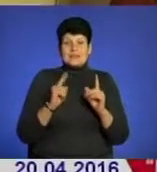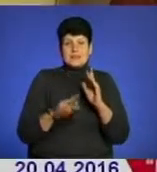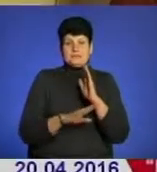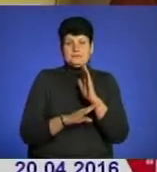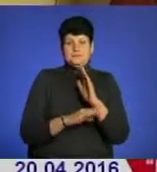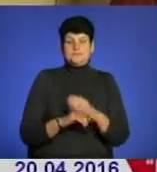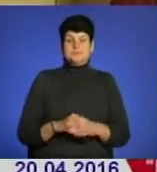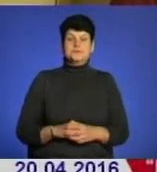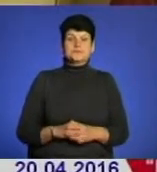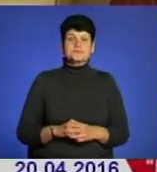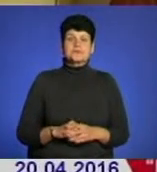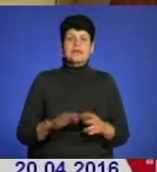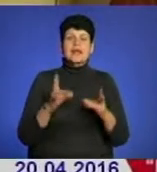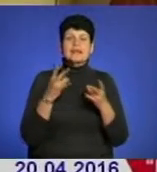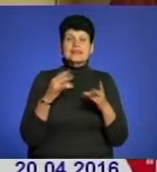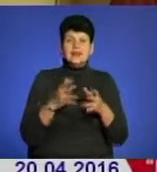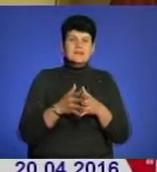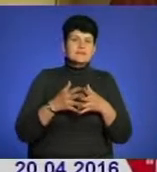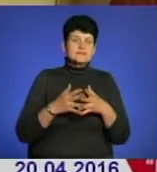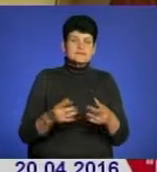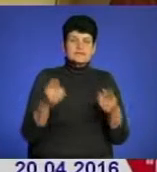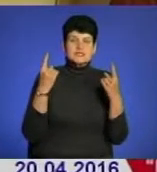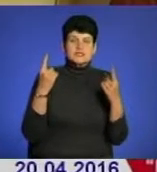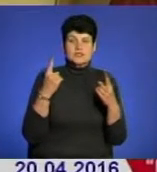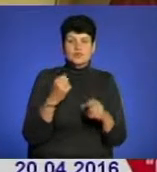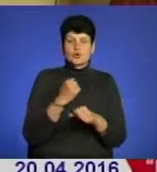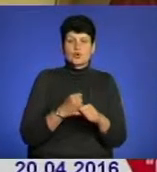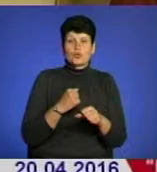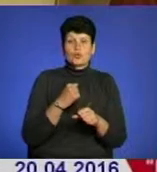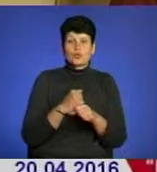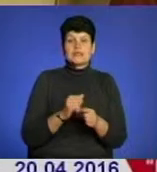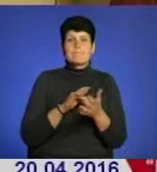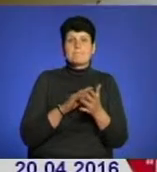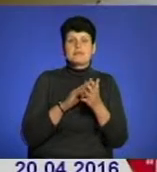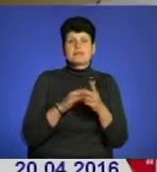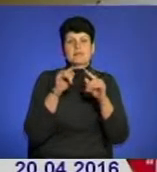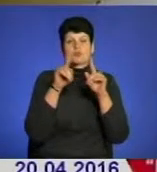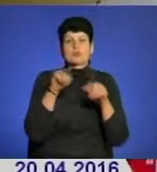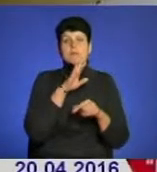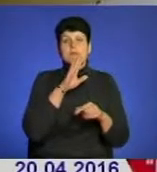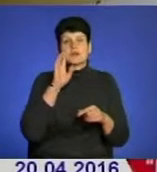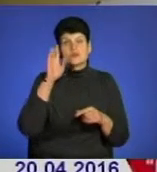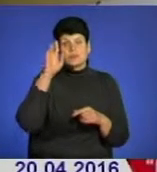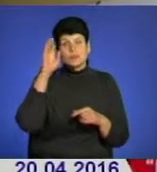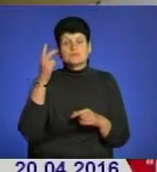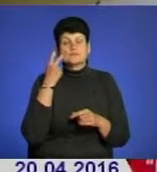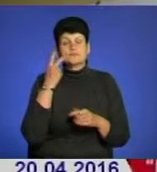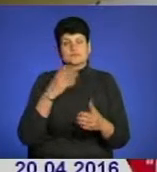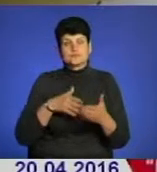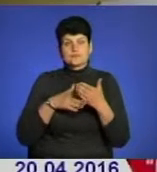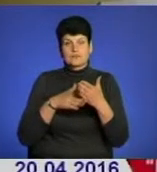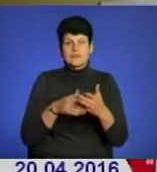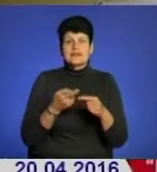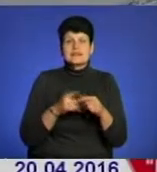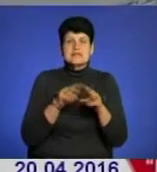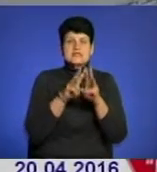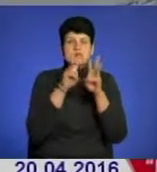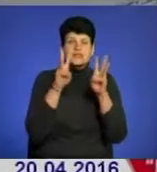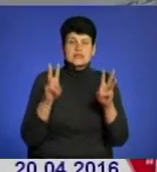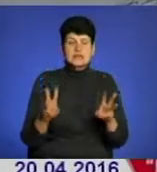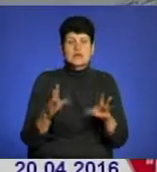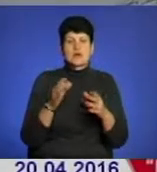дошці. Найвизначніша робота у доробку майстра – мандрівна ікона Матері Божої Неустанної Помочі. Цей святий образ